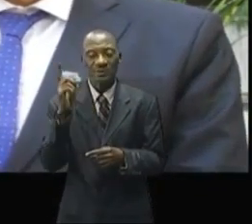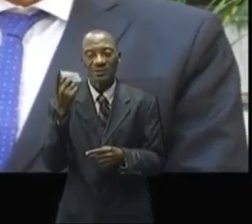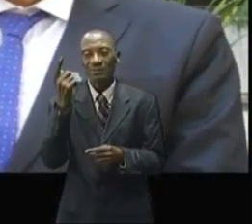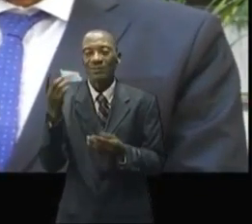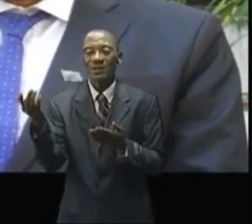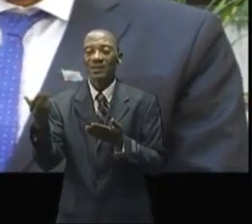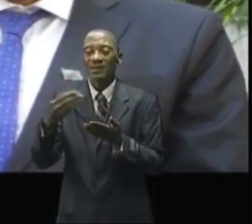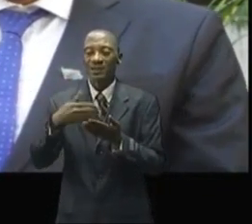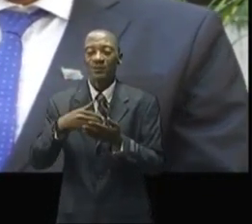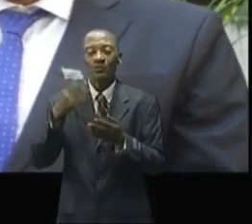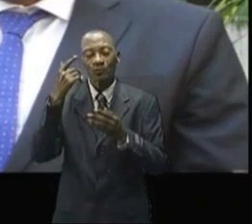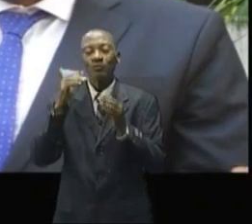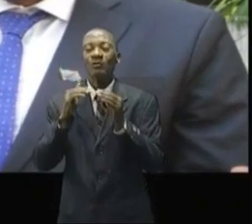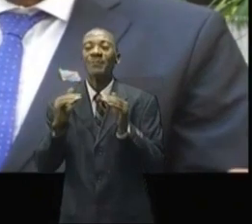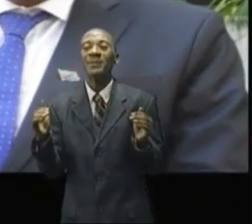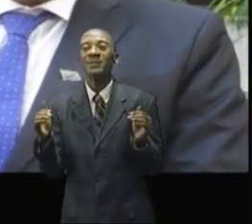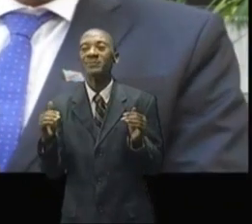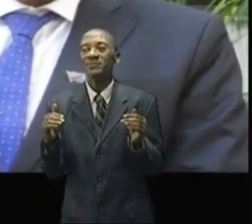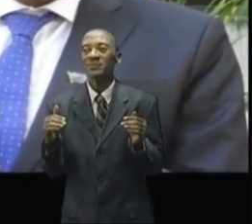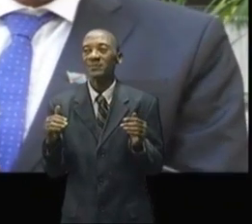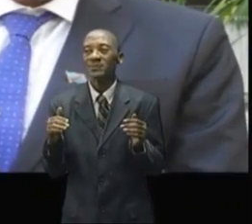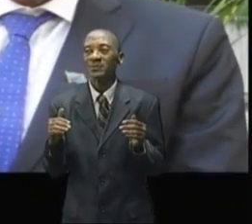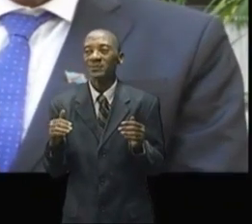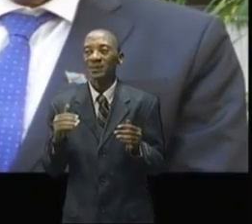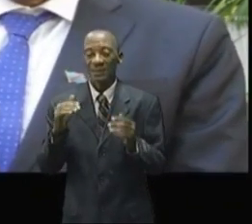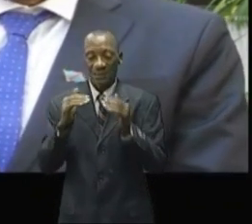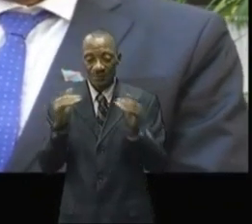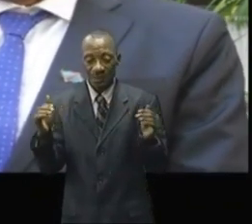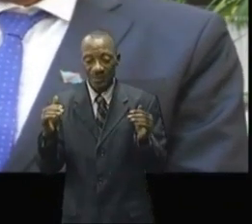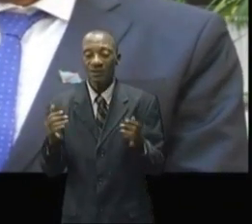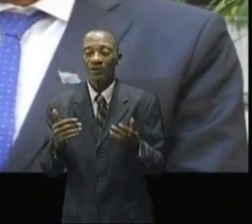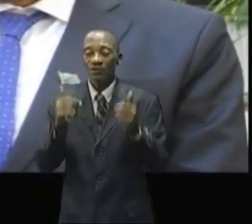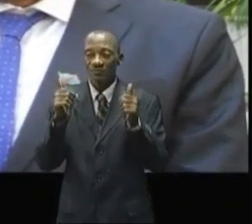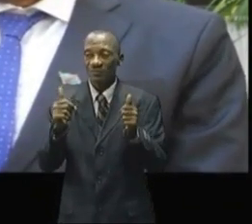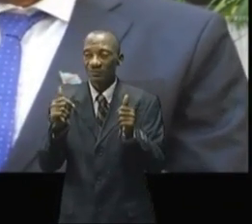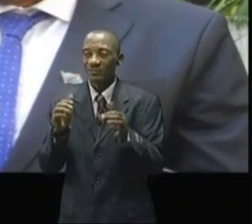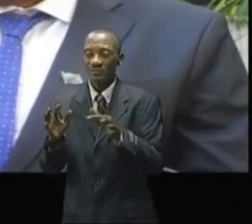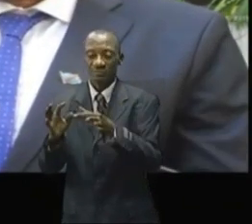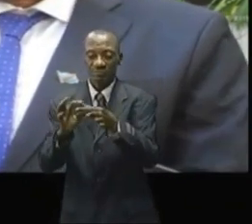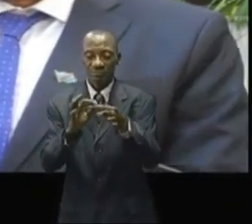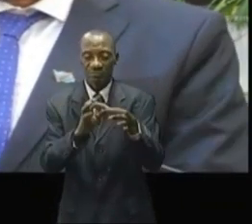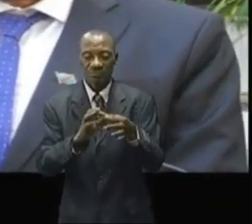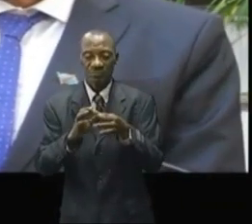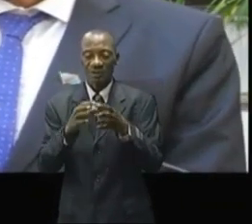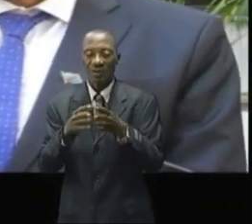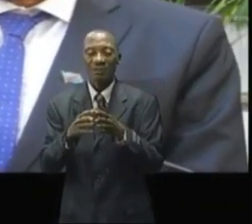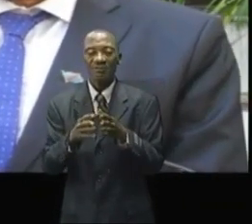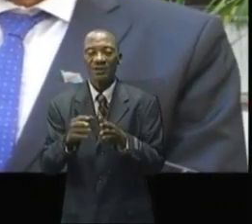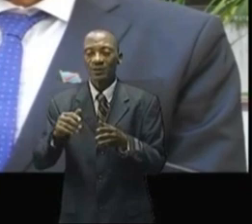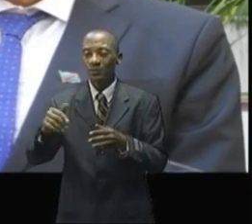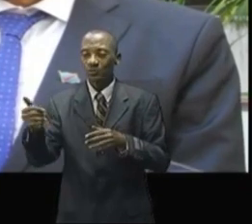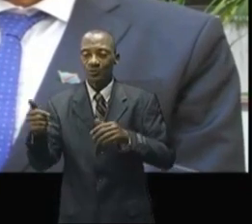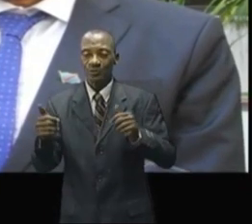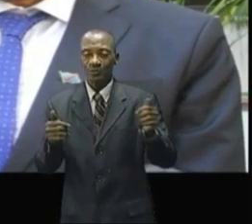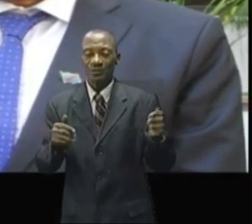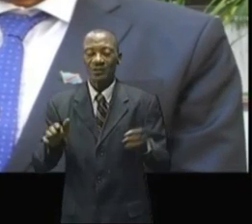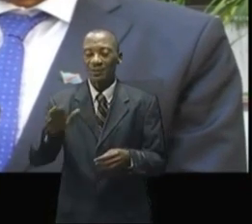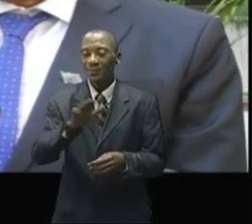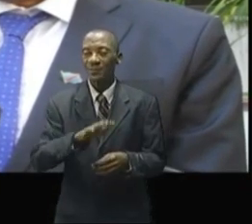de besoin et faire en sorte que la paix, la coopération, la